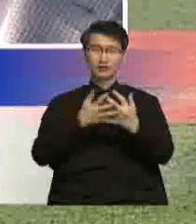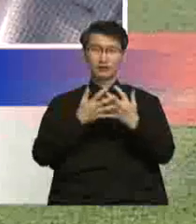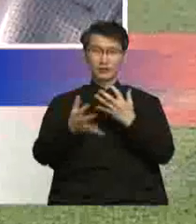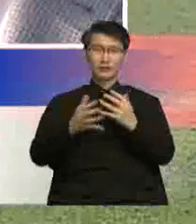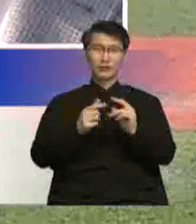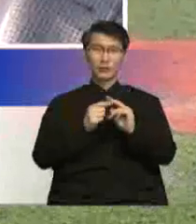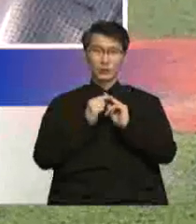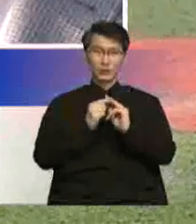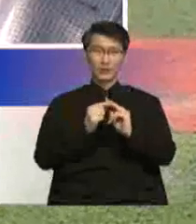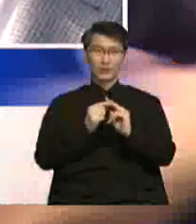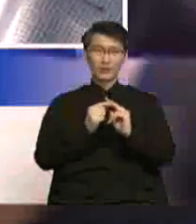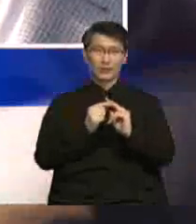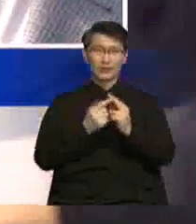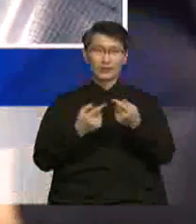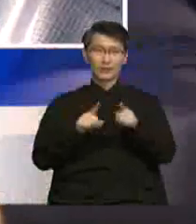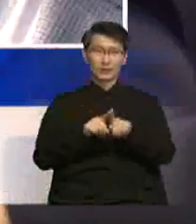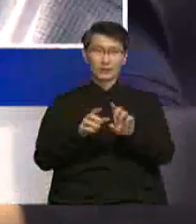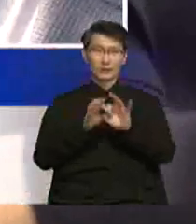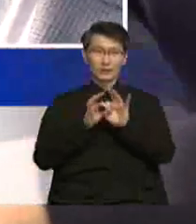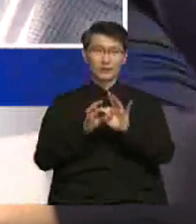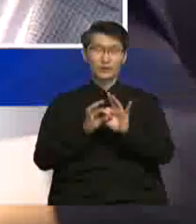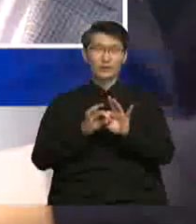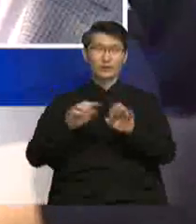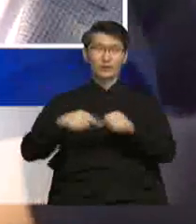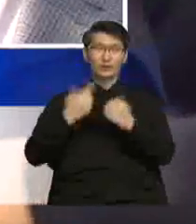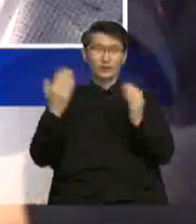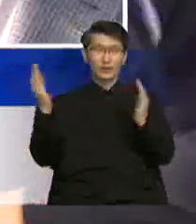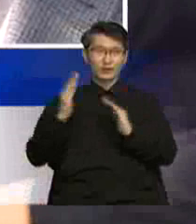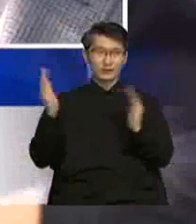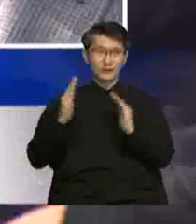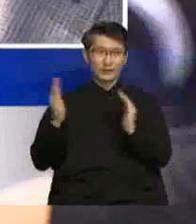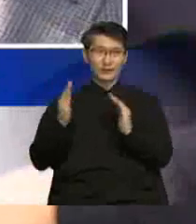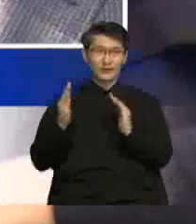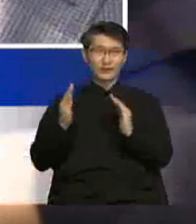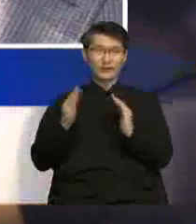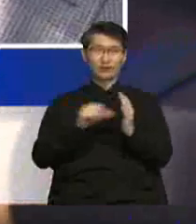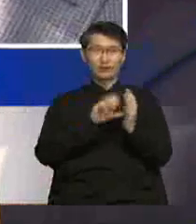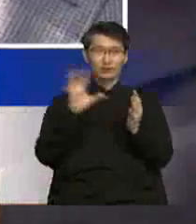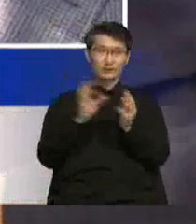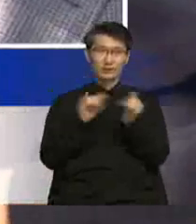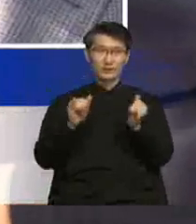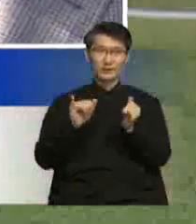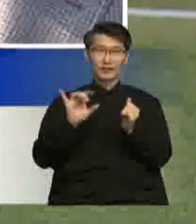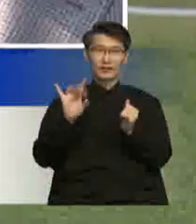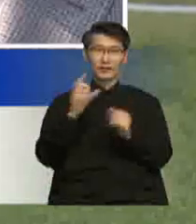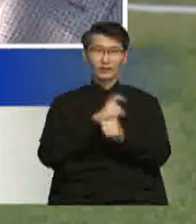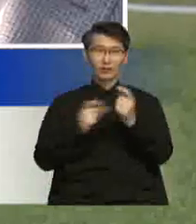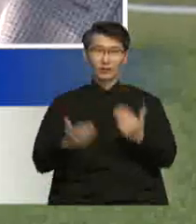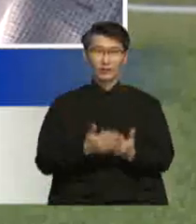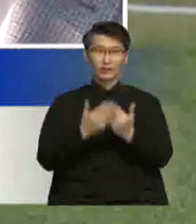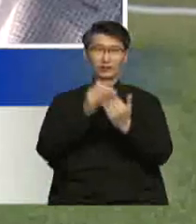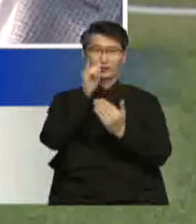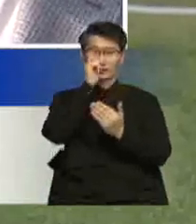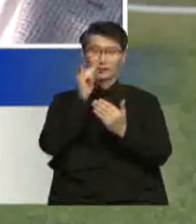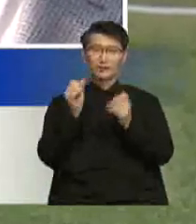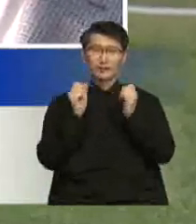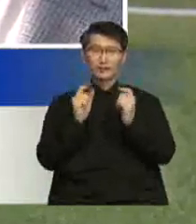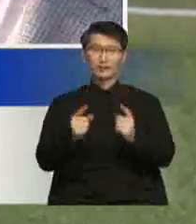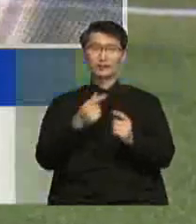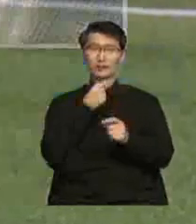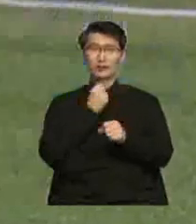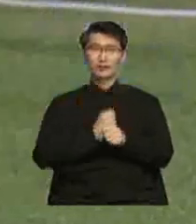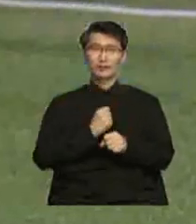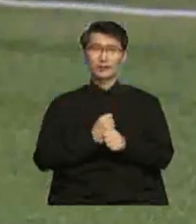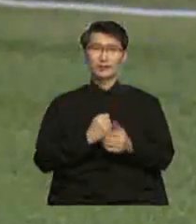통해 초등학생 야구 유망주들의 한 단계 도약할 수 있는 계기가 마련되길